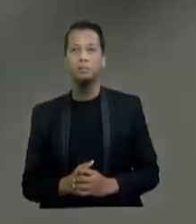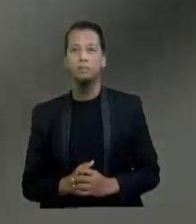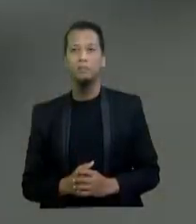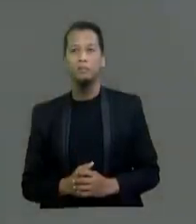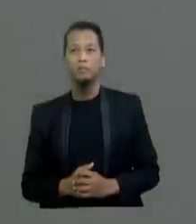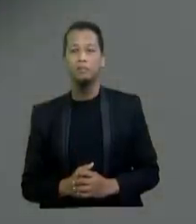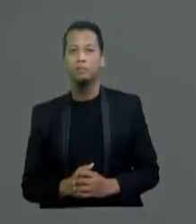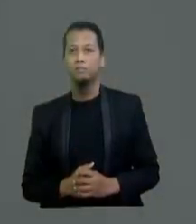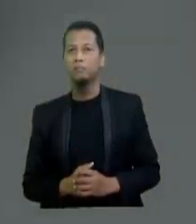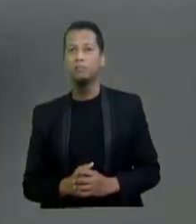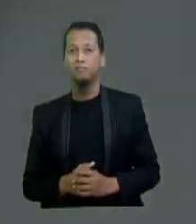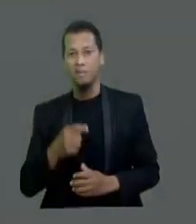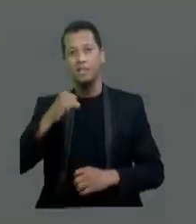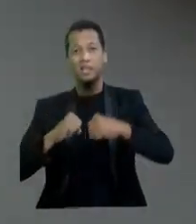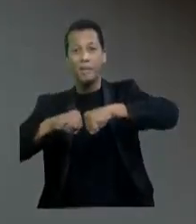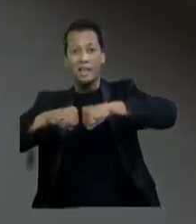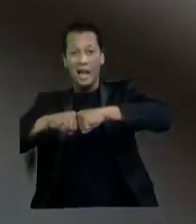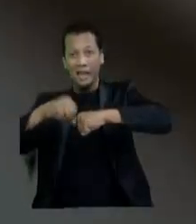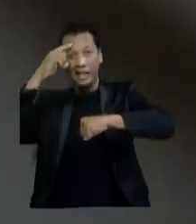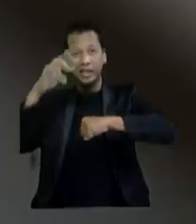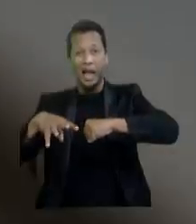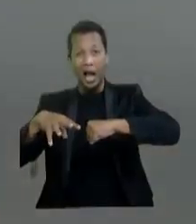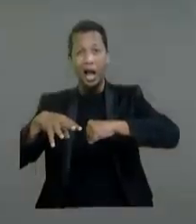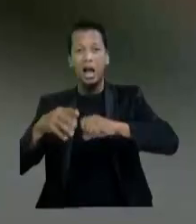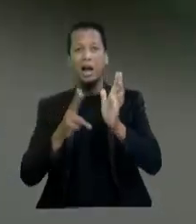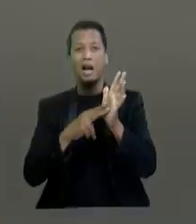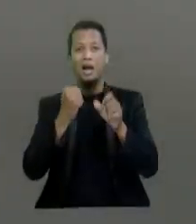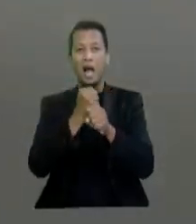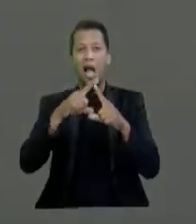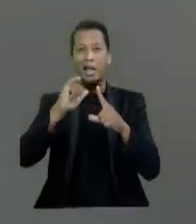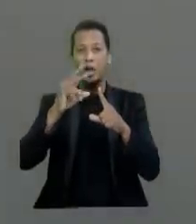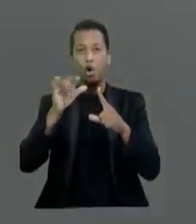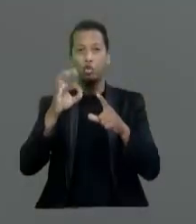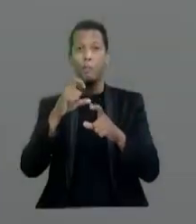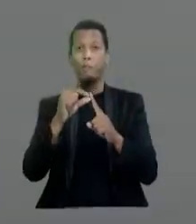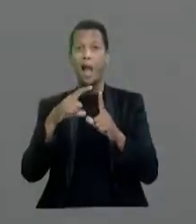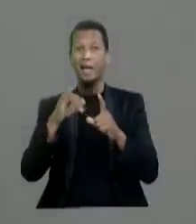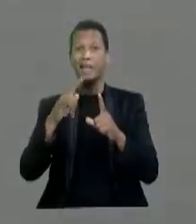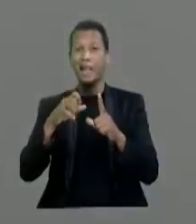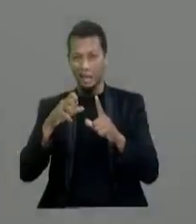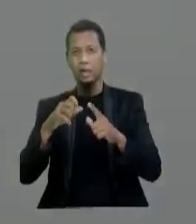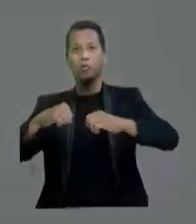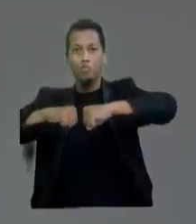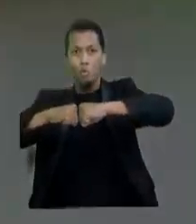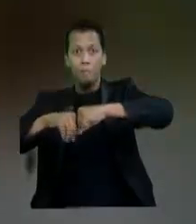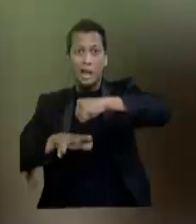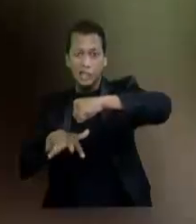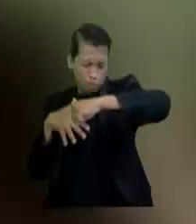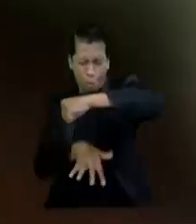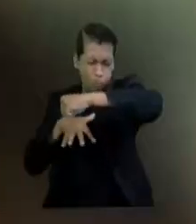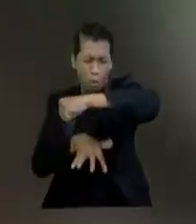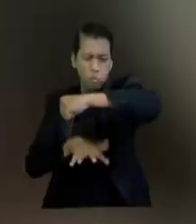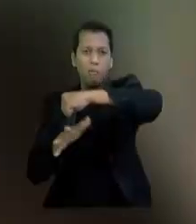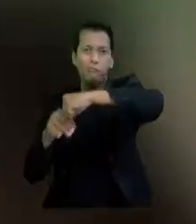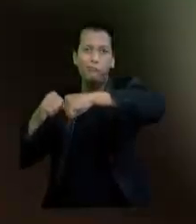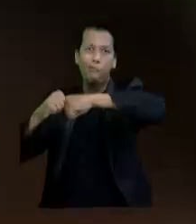Jembatan Dembo di Desa Ngadirojo, Kecamatan Ngadirojo, Pacitan ambrol setelah diterjang banjir. Kuatnya arus membuat sebagian